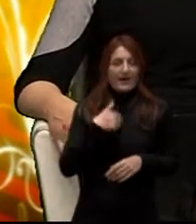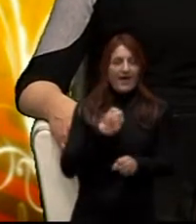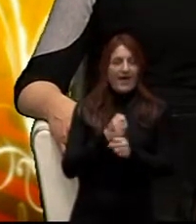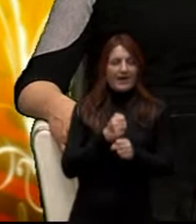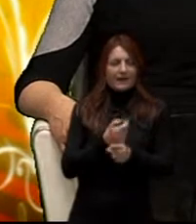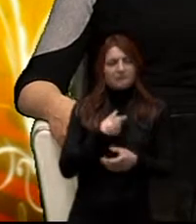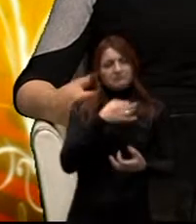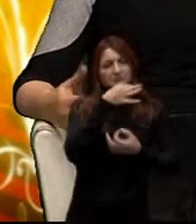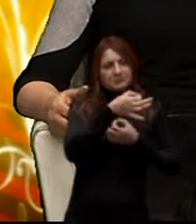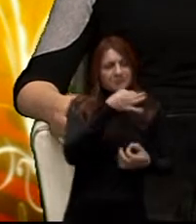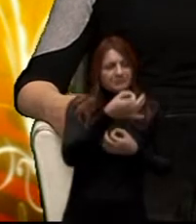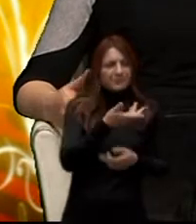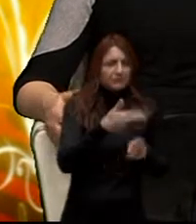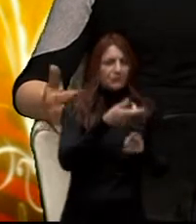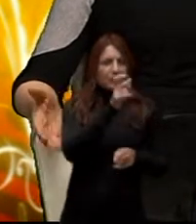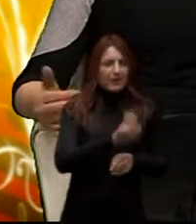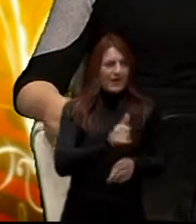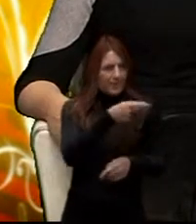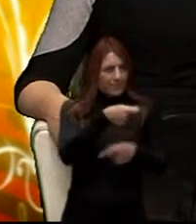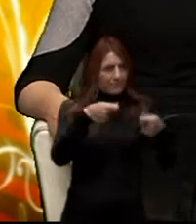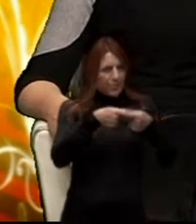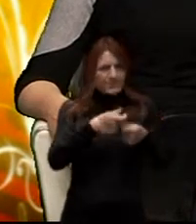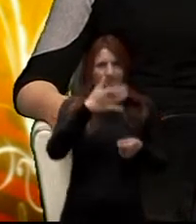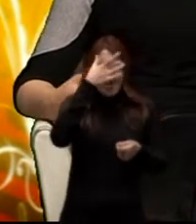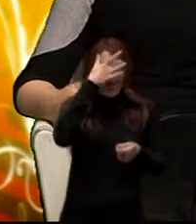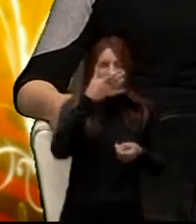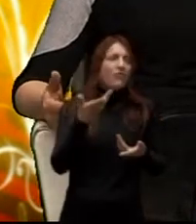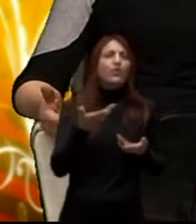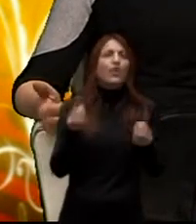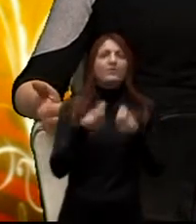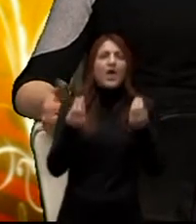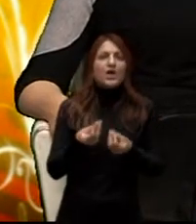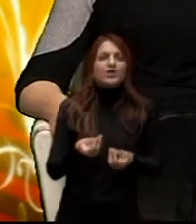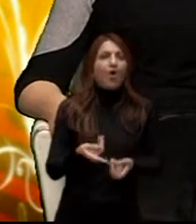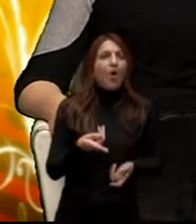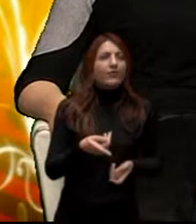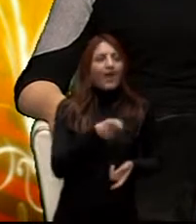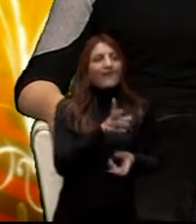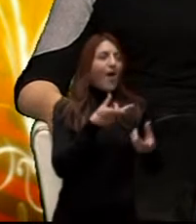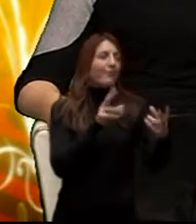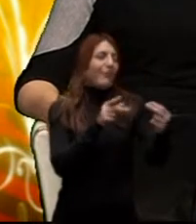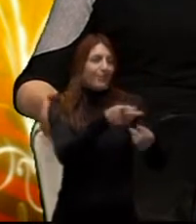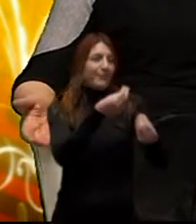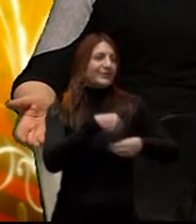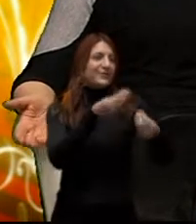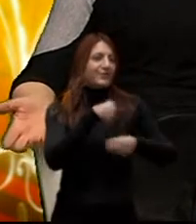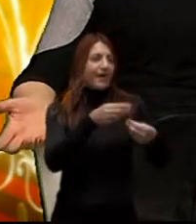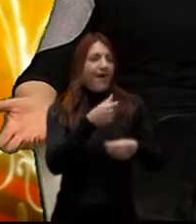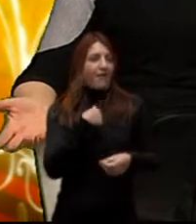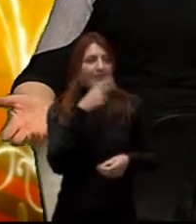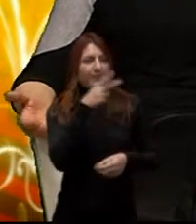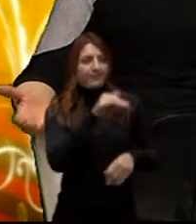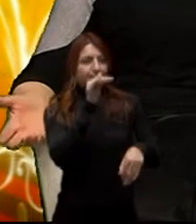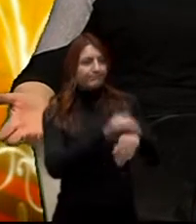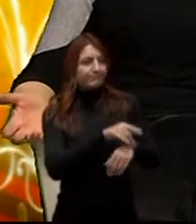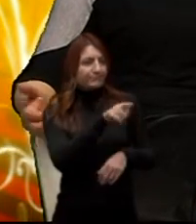procjenu i pitam te svoje pacijente da li povezuju glavobolju s nečim, onda vi u nekakvom kontaktu s razgovorima vidite da su oni prije, ne